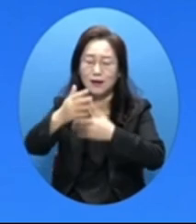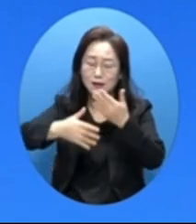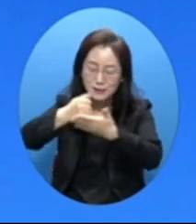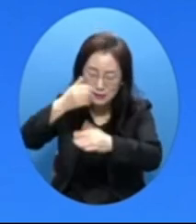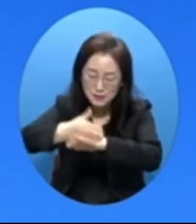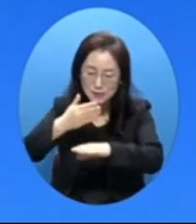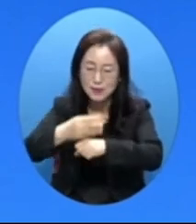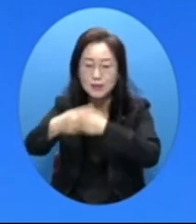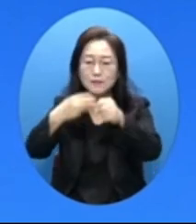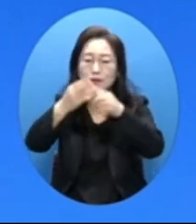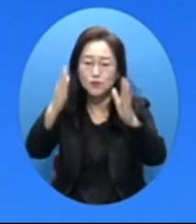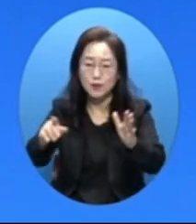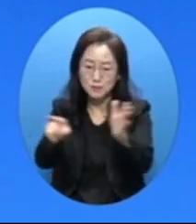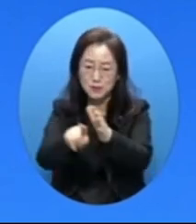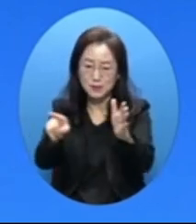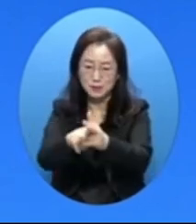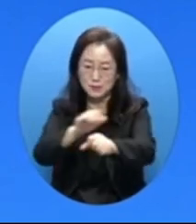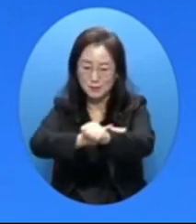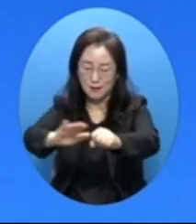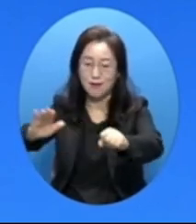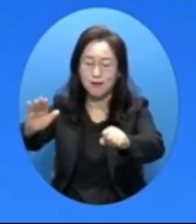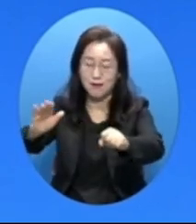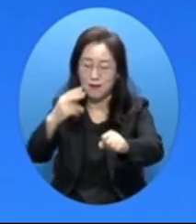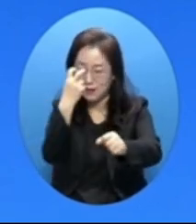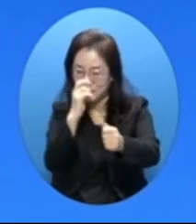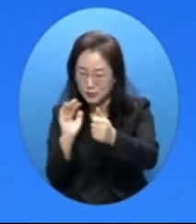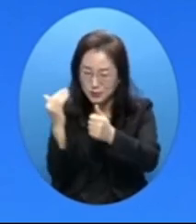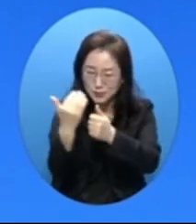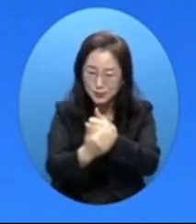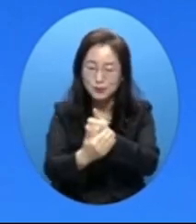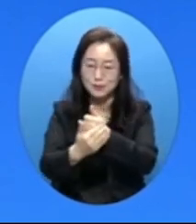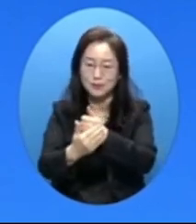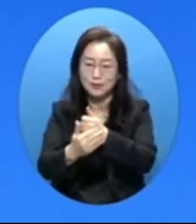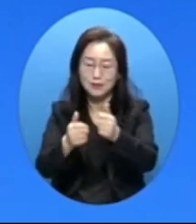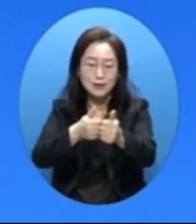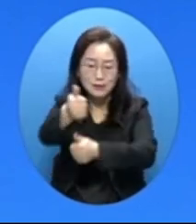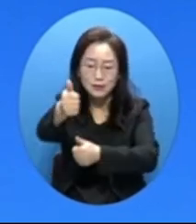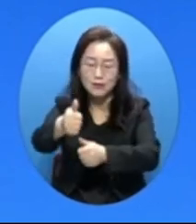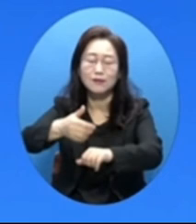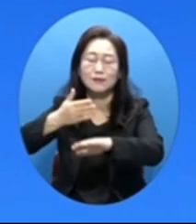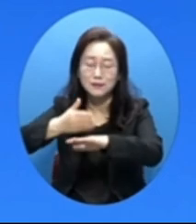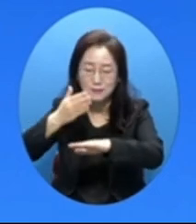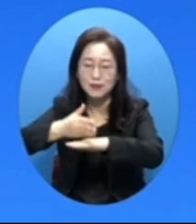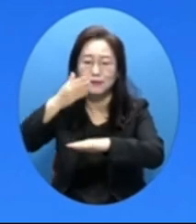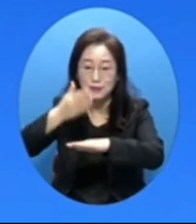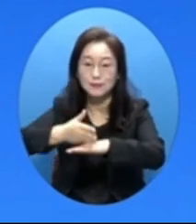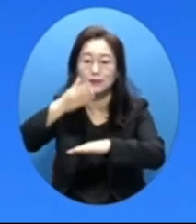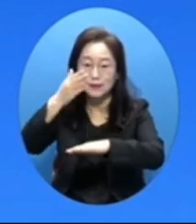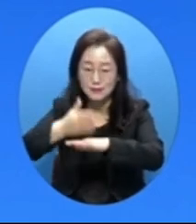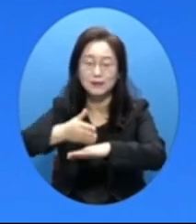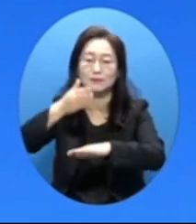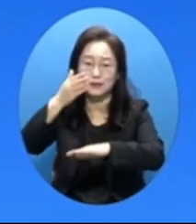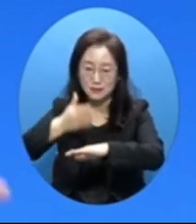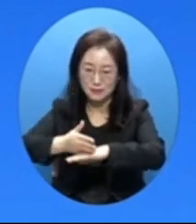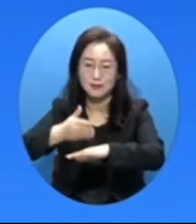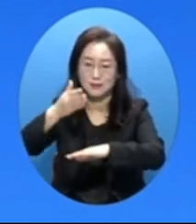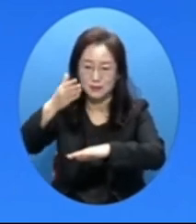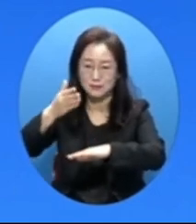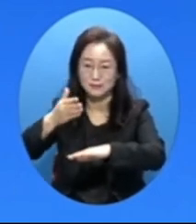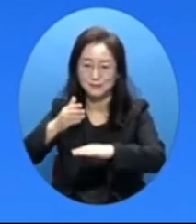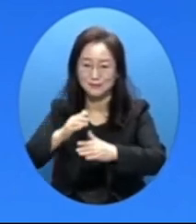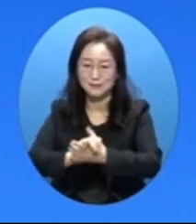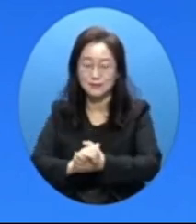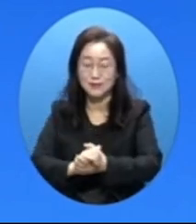3년을 믿음으로 지키고 잘 이겨내게 해주는을 감사합니다 감사합니다 감사합니다